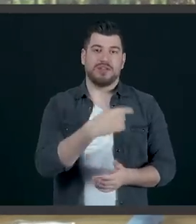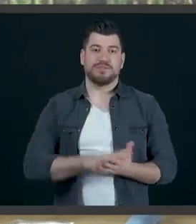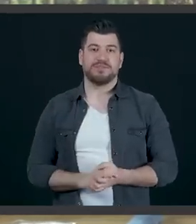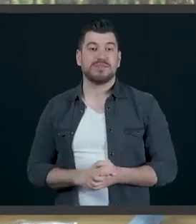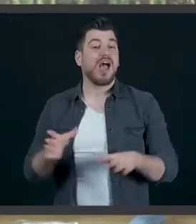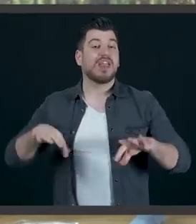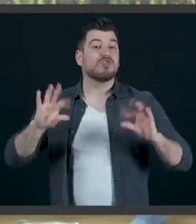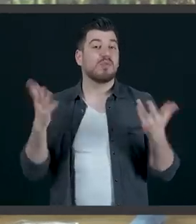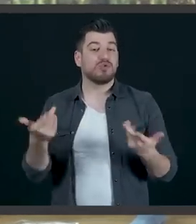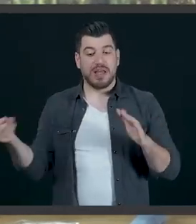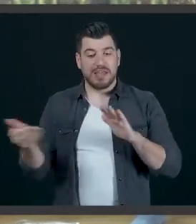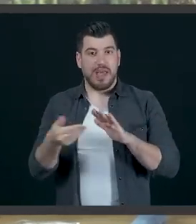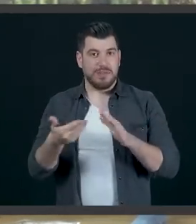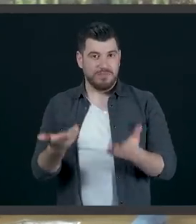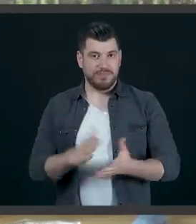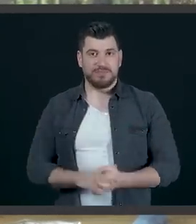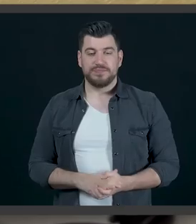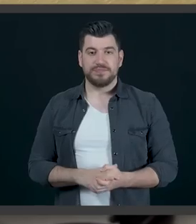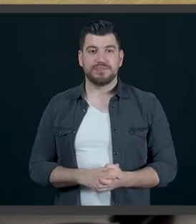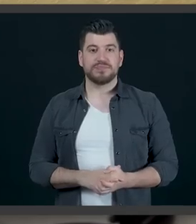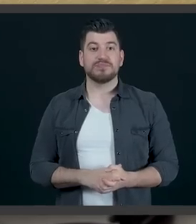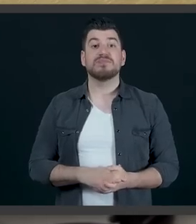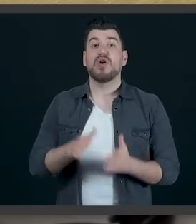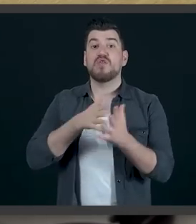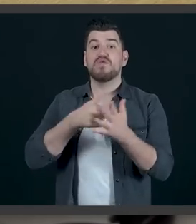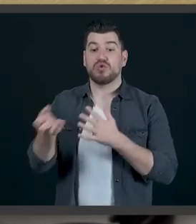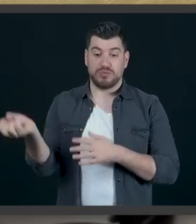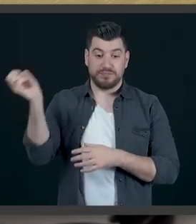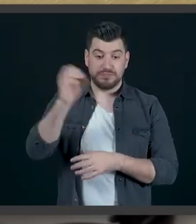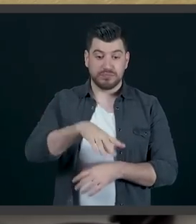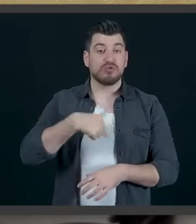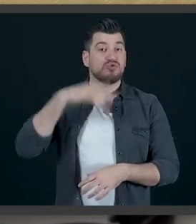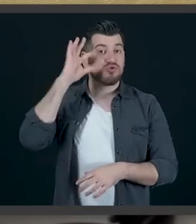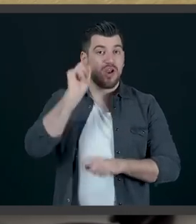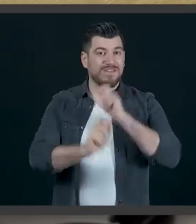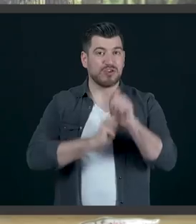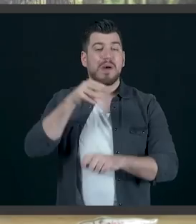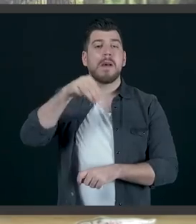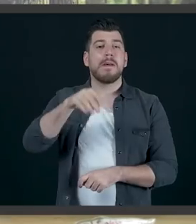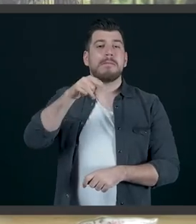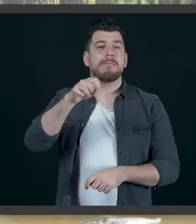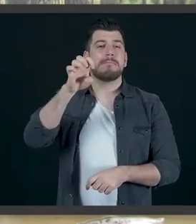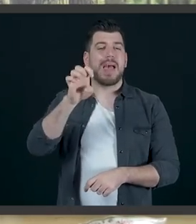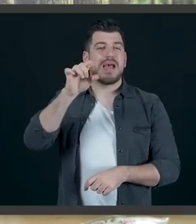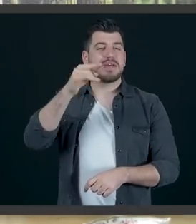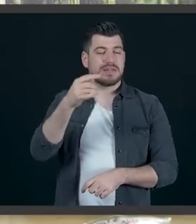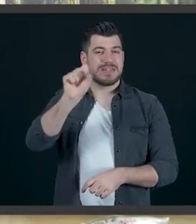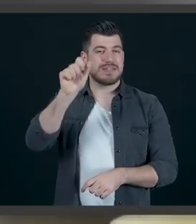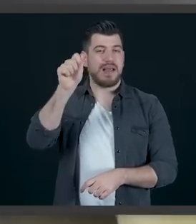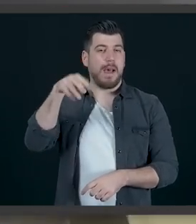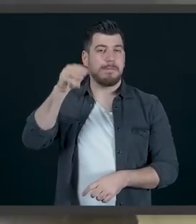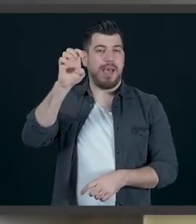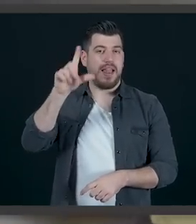ξεκινήσουμε. Θα ξεκινήσουμε πρώτα απ' όλα με τη γέμιση. Λοιπόν, ρίχνουμε το βούτυρο μέσα και ουσιαστικά θα ετοιμάσουμε μία μπεσαμέλ για αρχή.